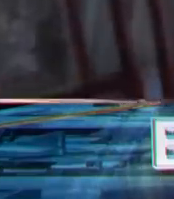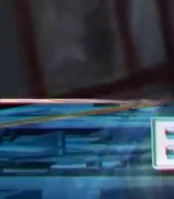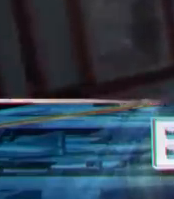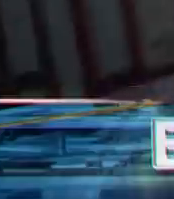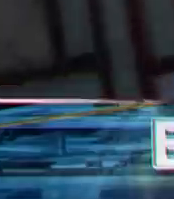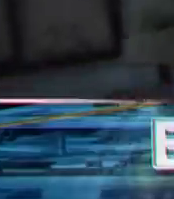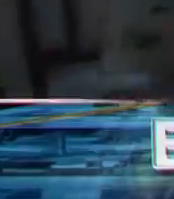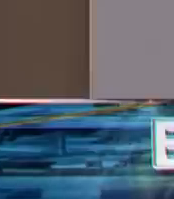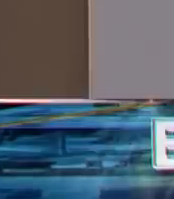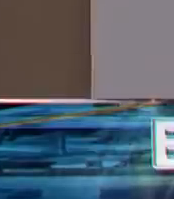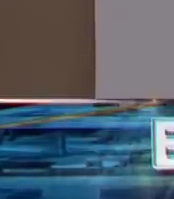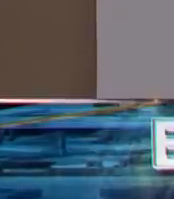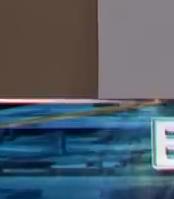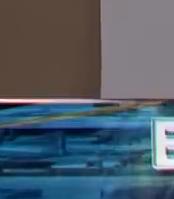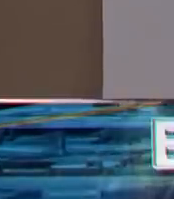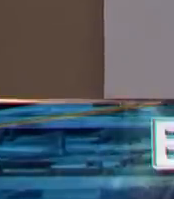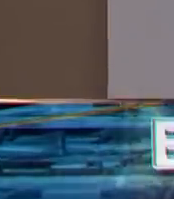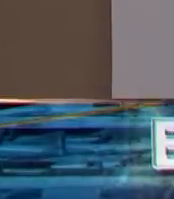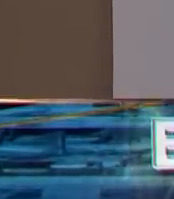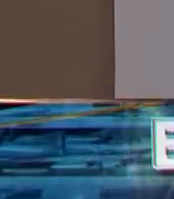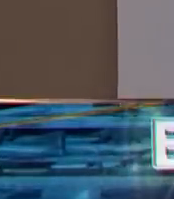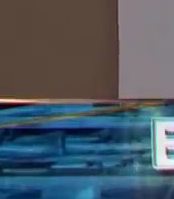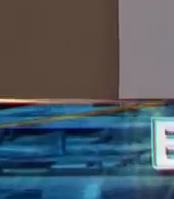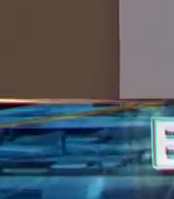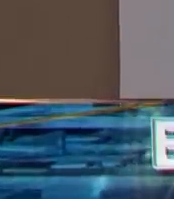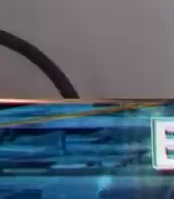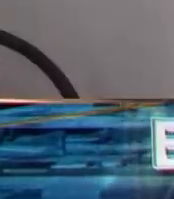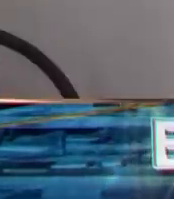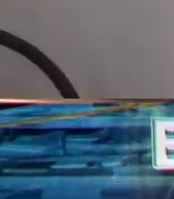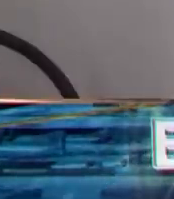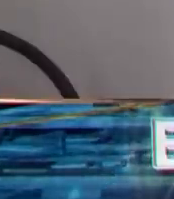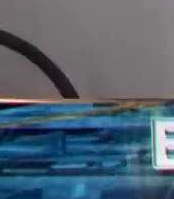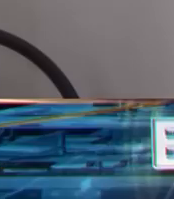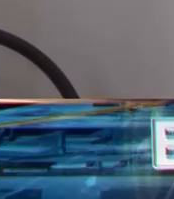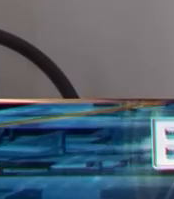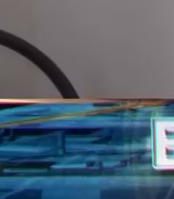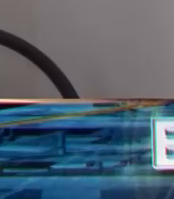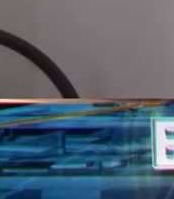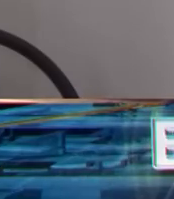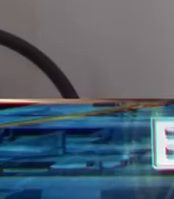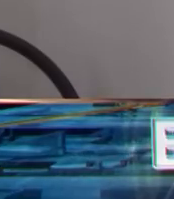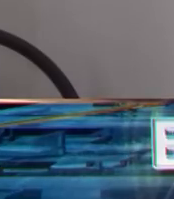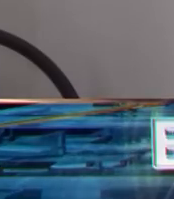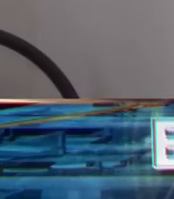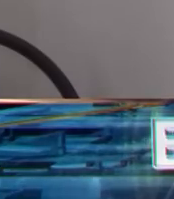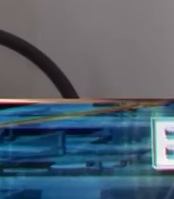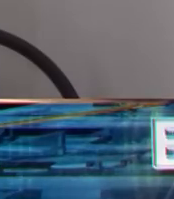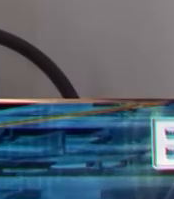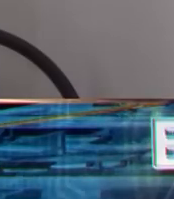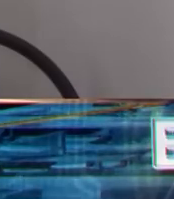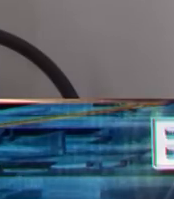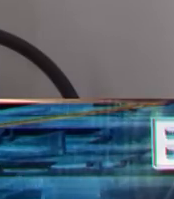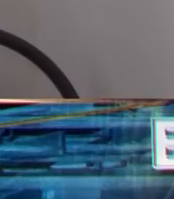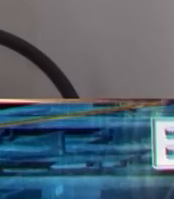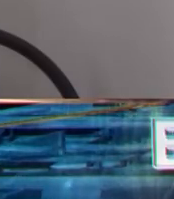көп балалы отбасы мен мұқтаж жандарға тегін азық-түлік таратты. Осы азық-түліктер бір айдан астам мөлшері